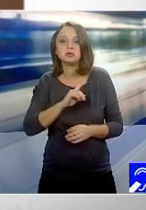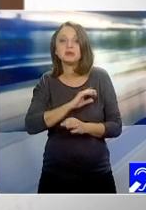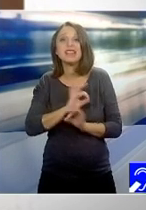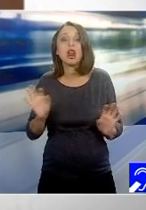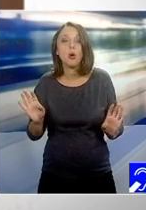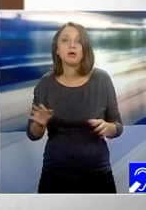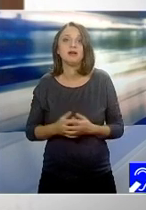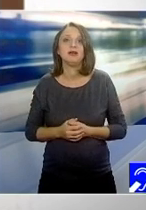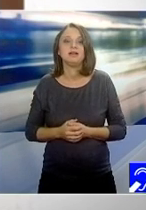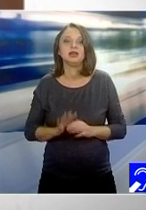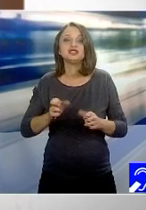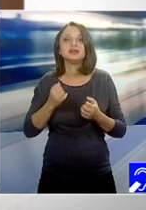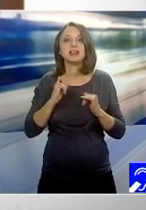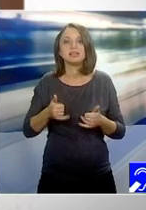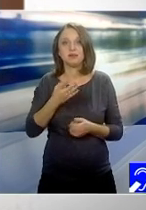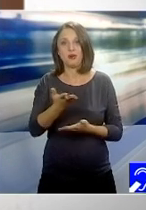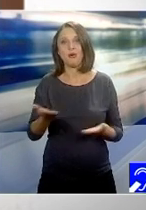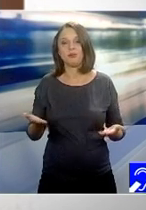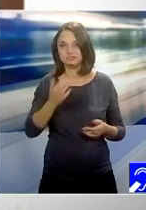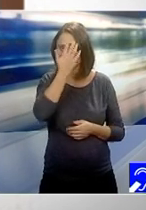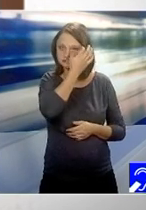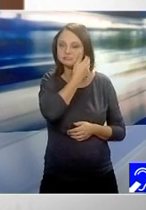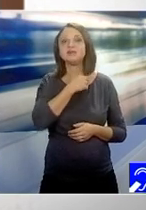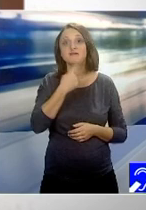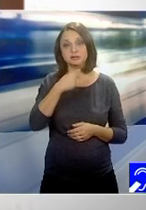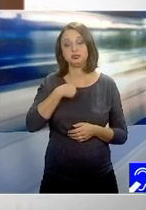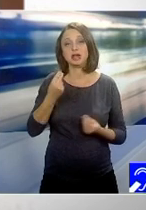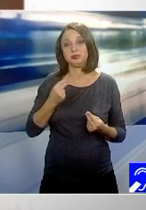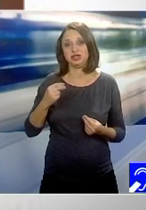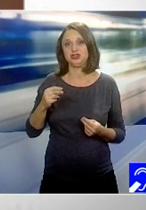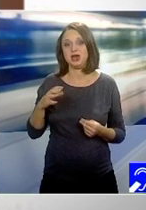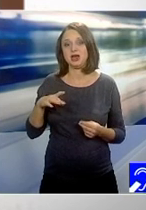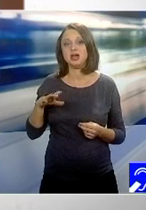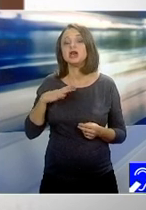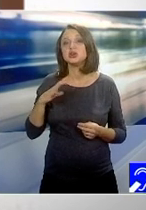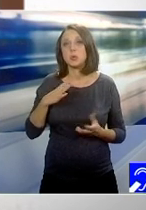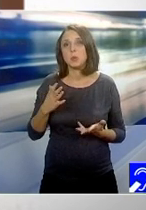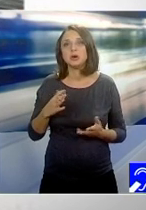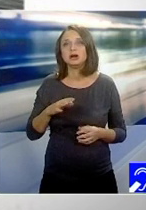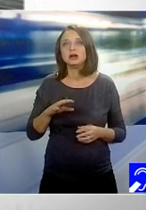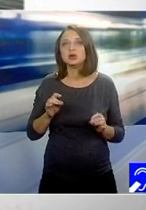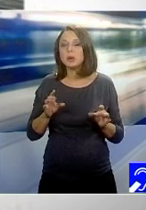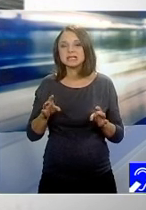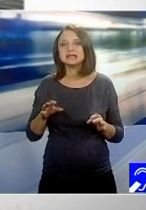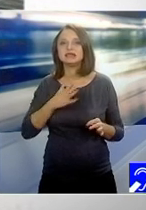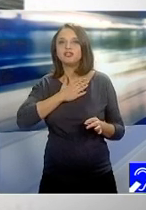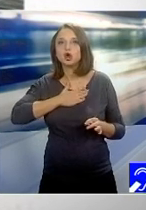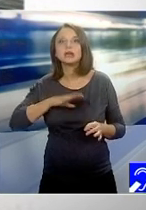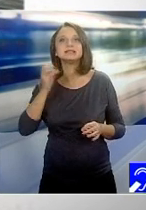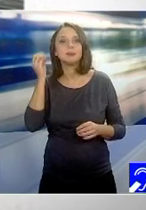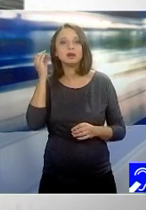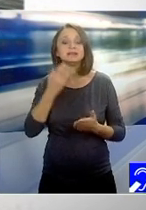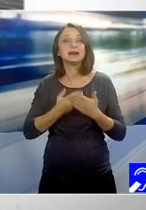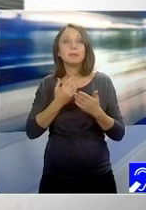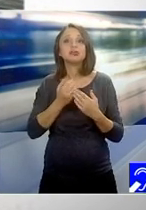teoretic. Dar și vă spun de ce nu există voință politică, pentru că sunt încă sume foarte mari de bani care din